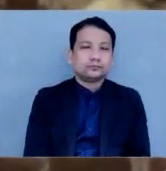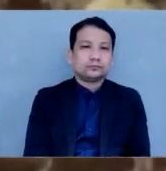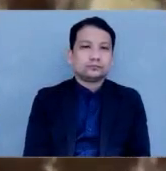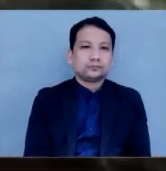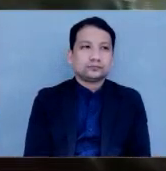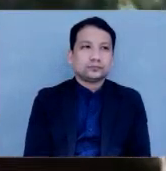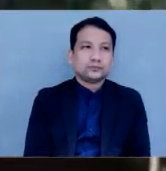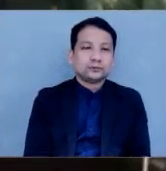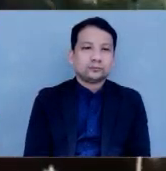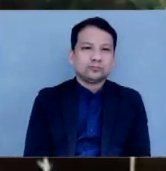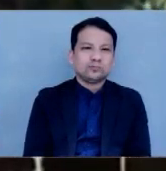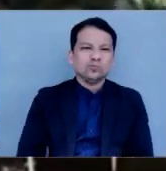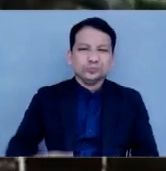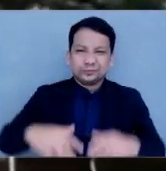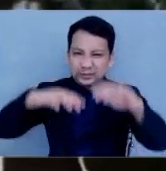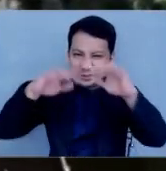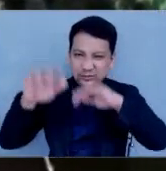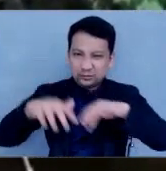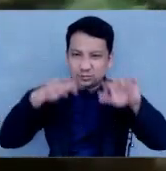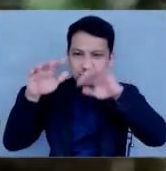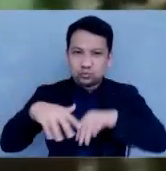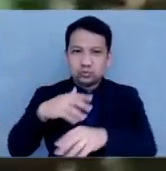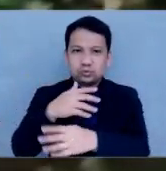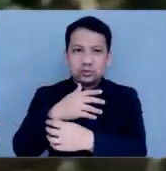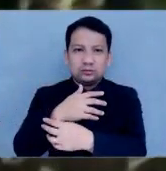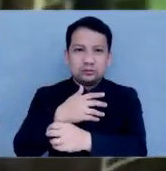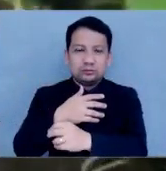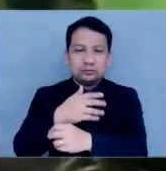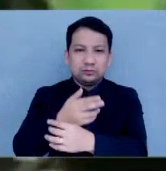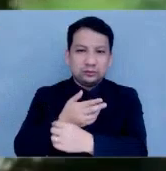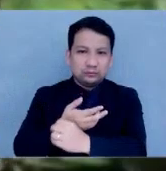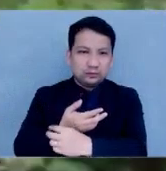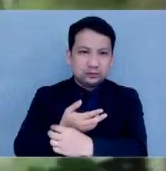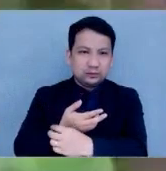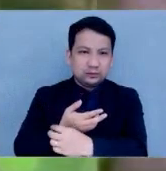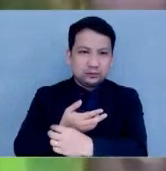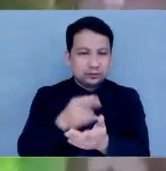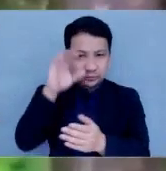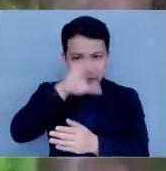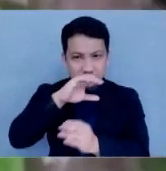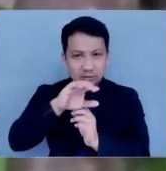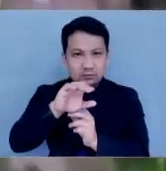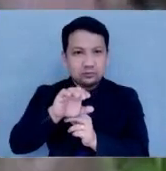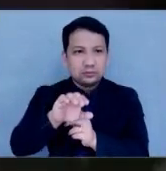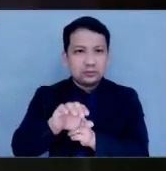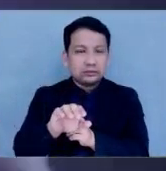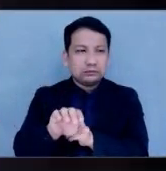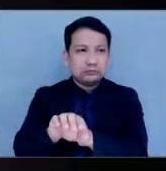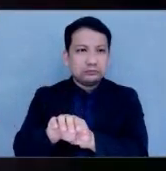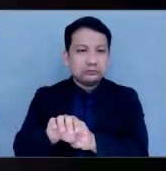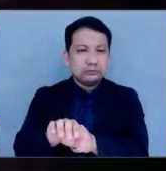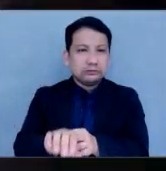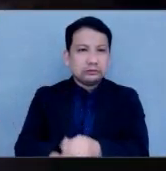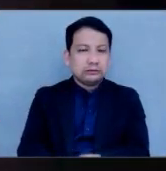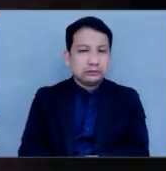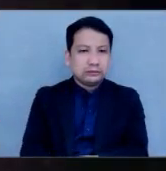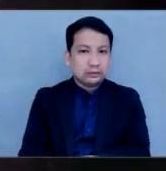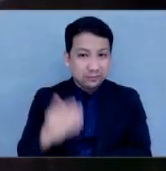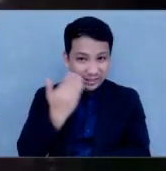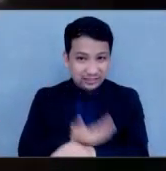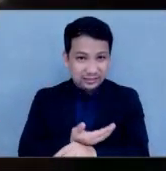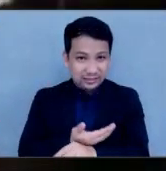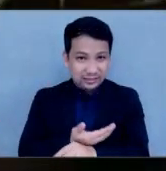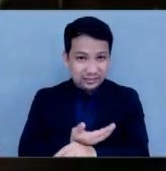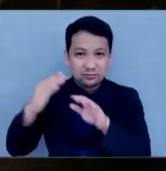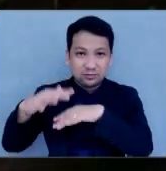Kahit maulan, tulong-tulong ang mga rescuers sa paghahanap sa mag-asawa at kanilang tatlong taong gulang na anak na natabunan ng